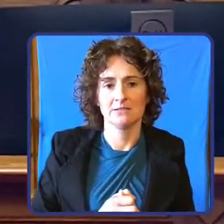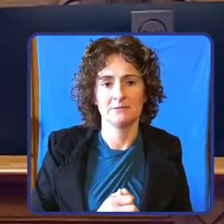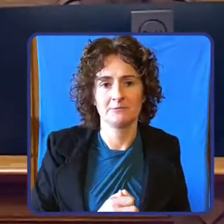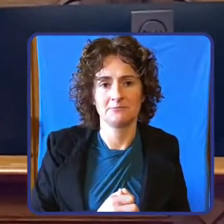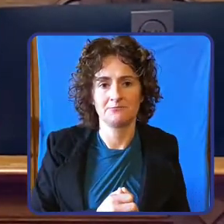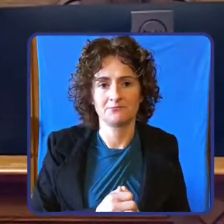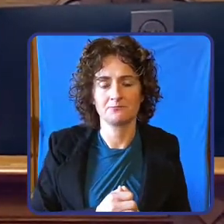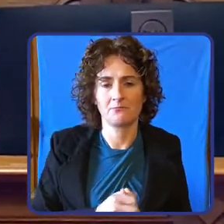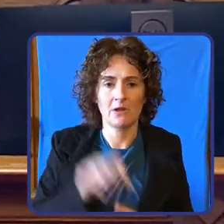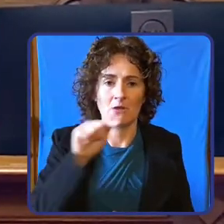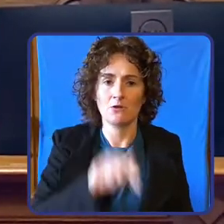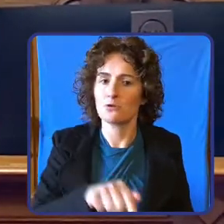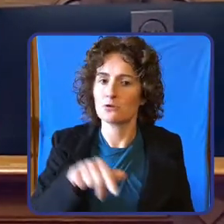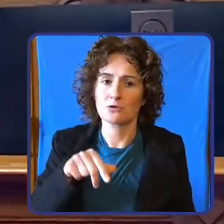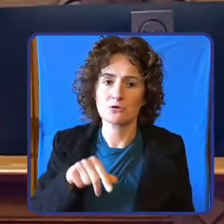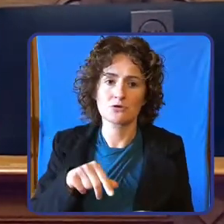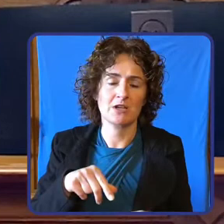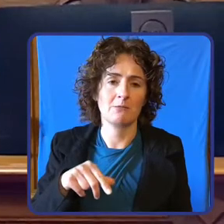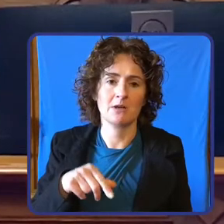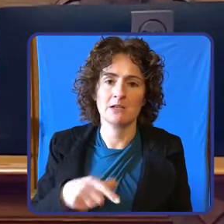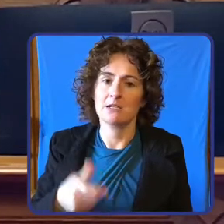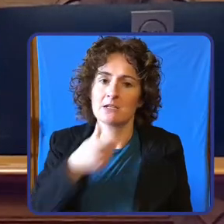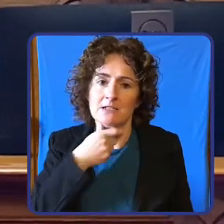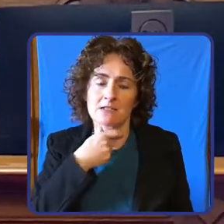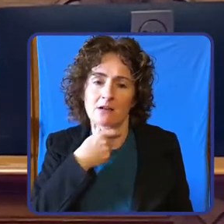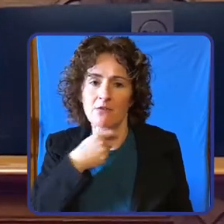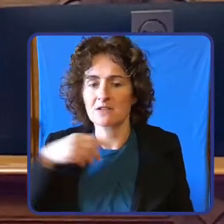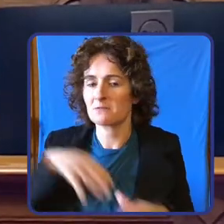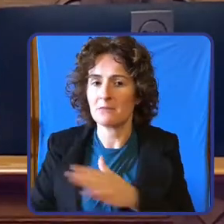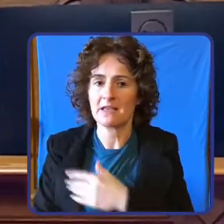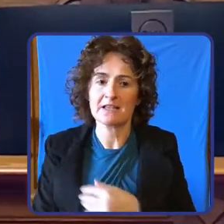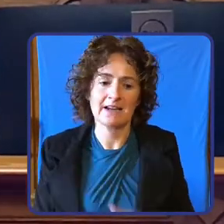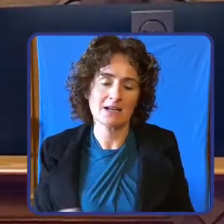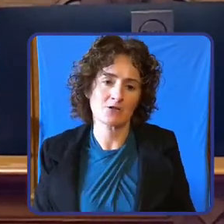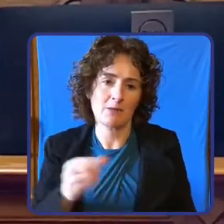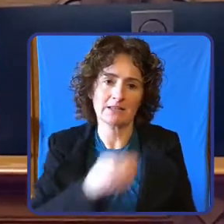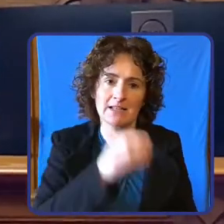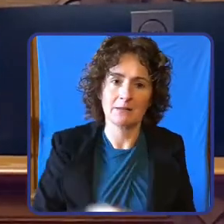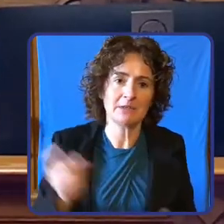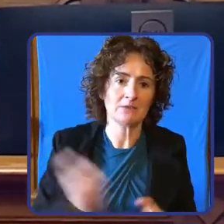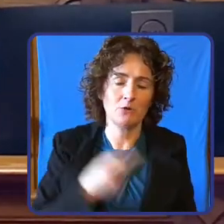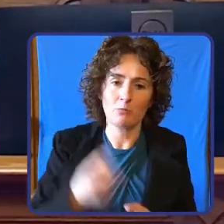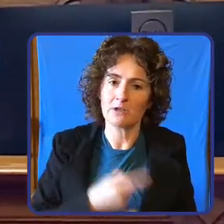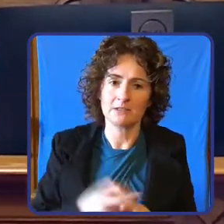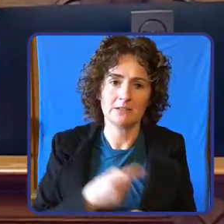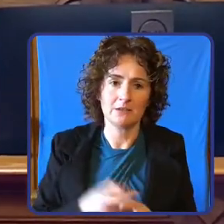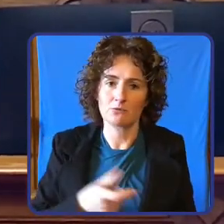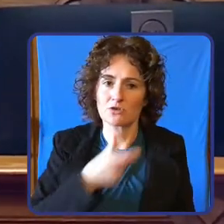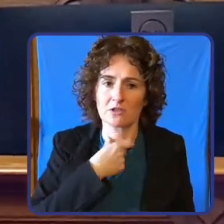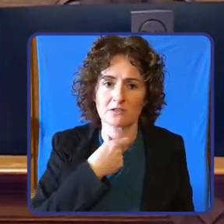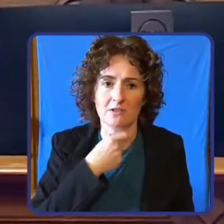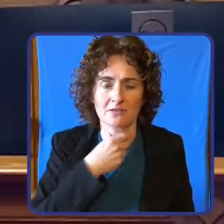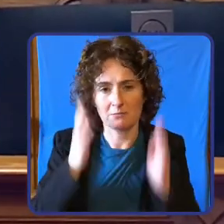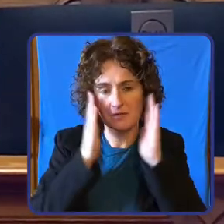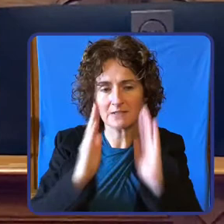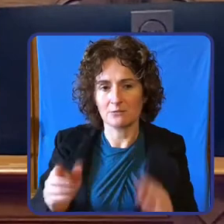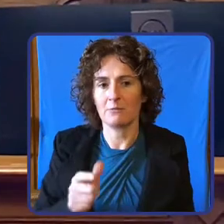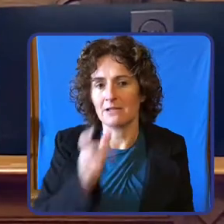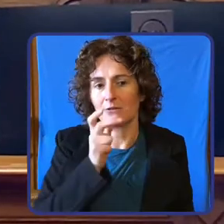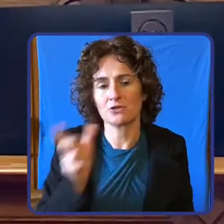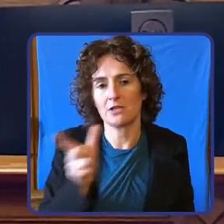fog migránsbetelepítő korú bűnözőkre szavazni, nem adom fel a reményt. Tényleg, annyira bízom benne, hogy Cseri Tamást is egyszer csak meggyőzzük.